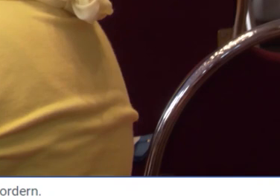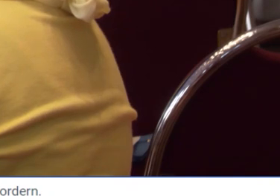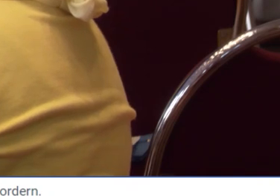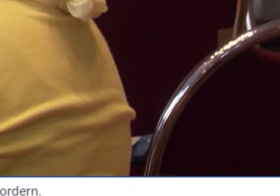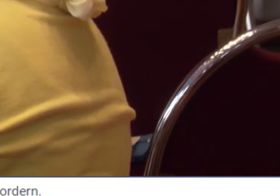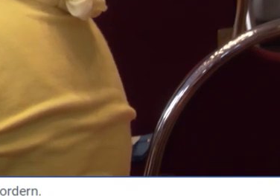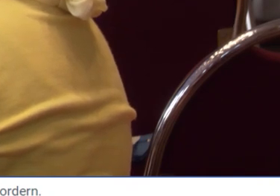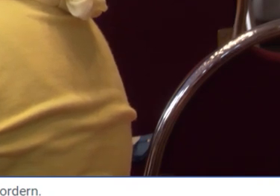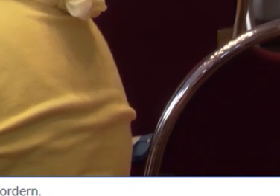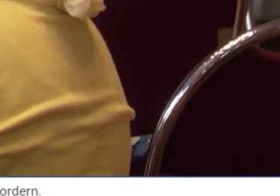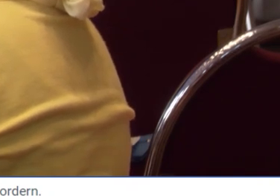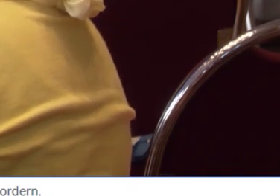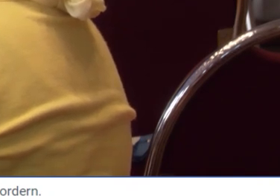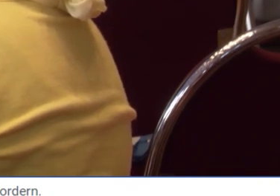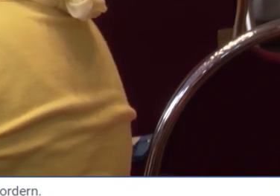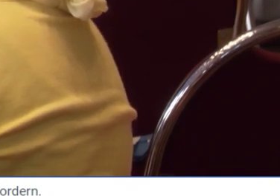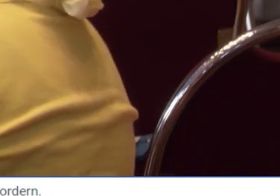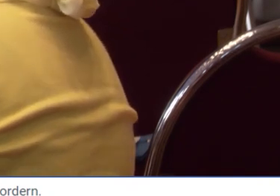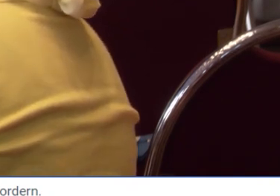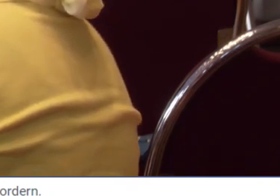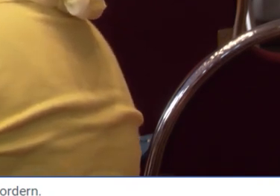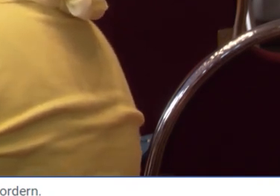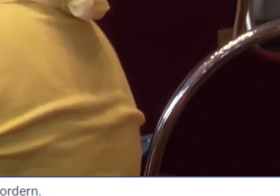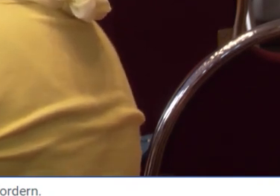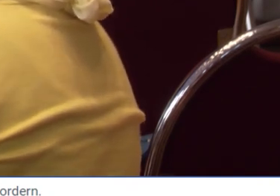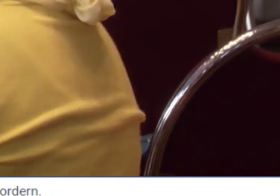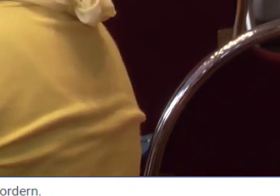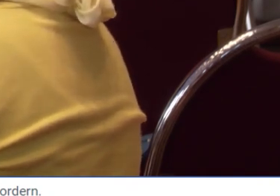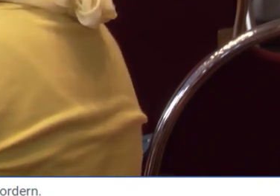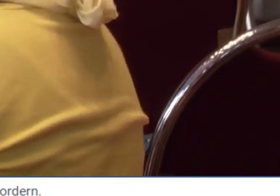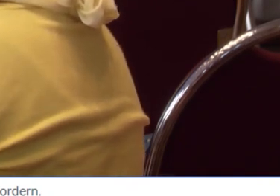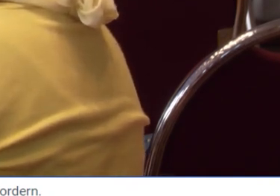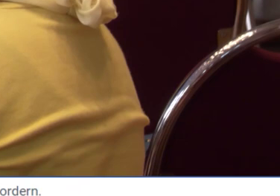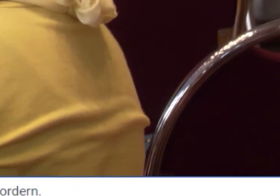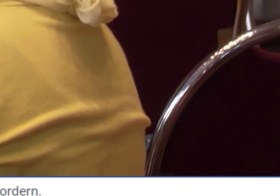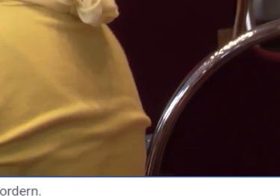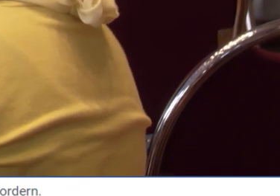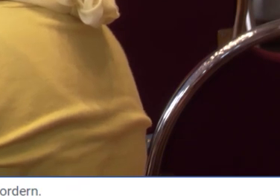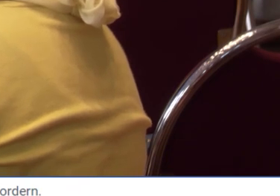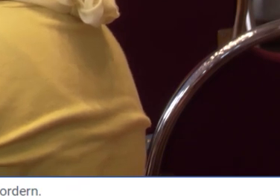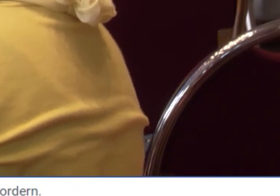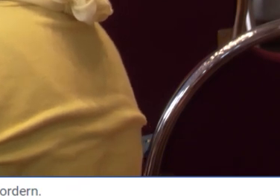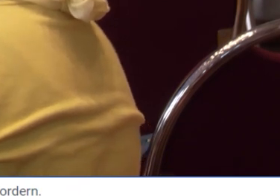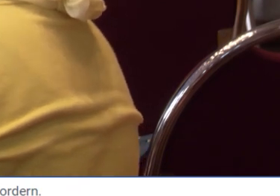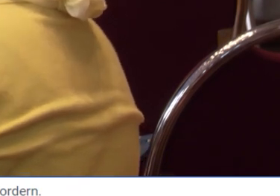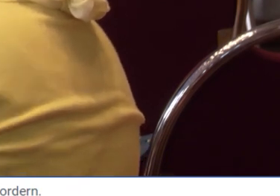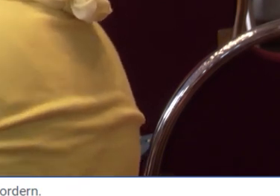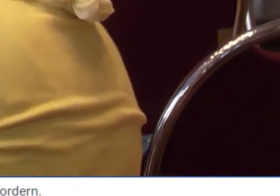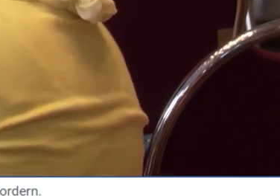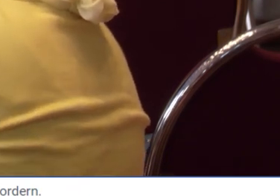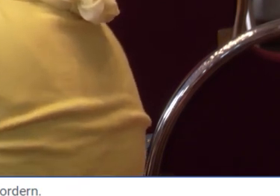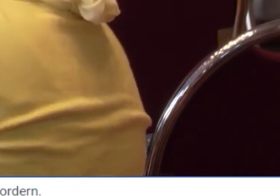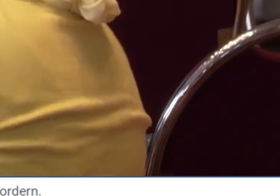erlebt das nicht im einvernehm nicht mit Hand in Hand